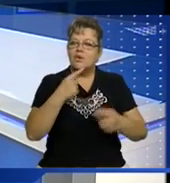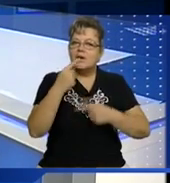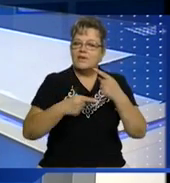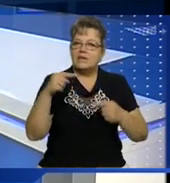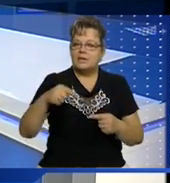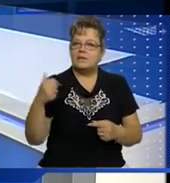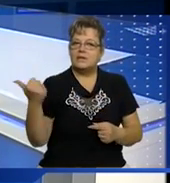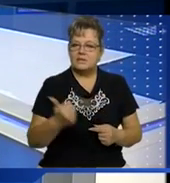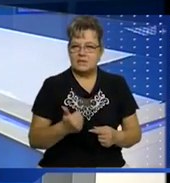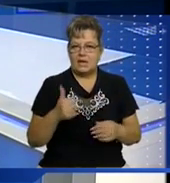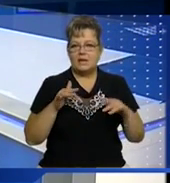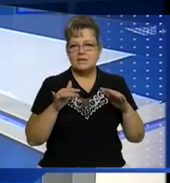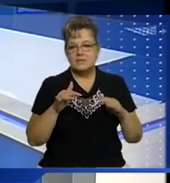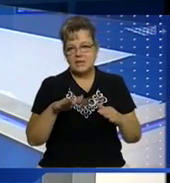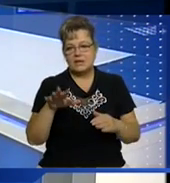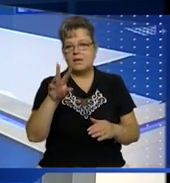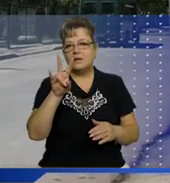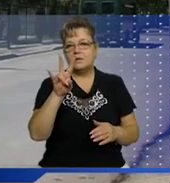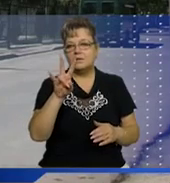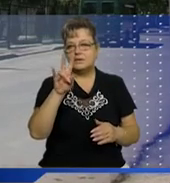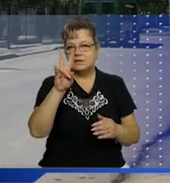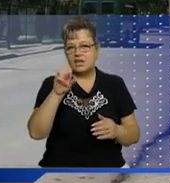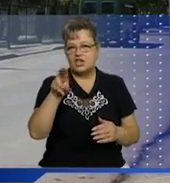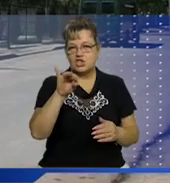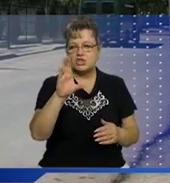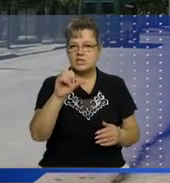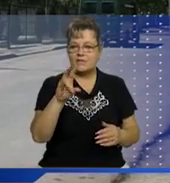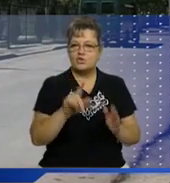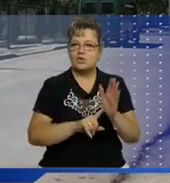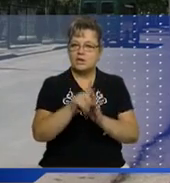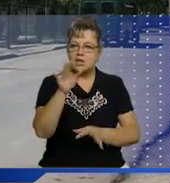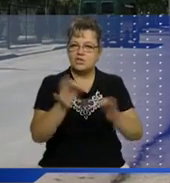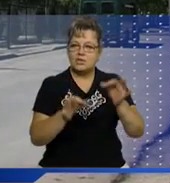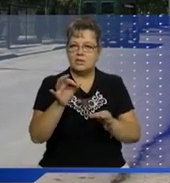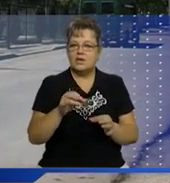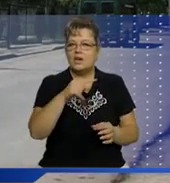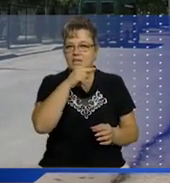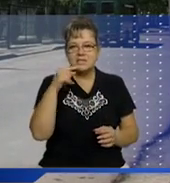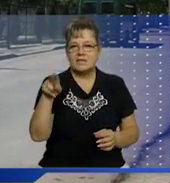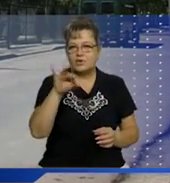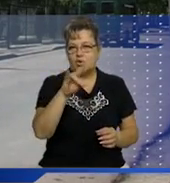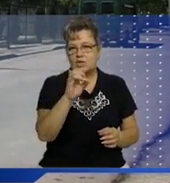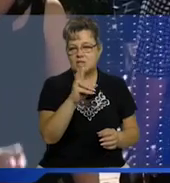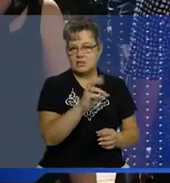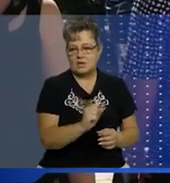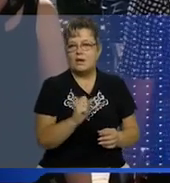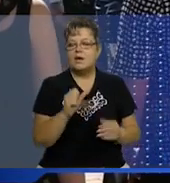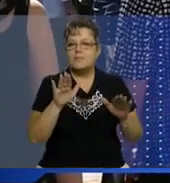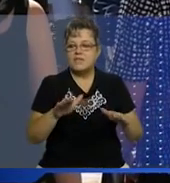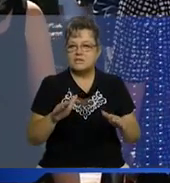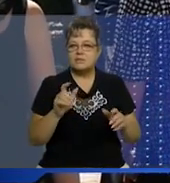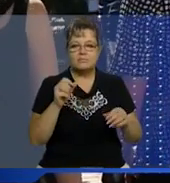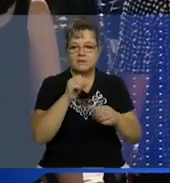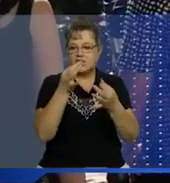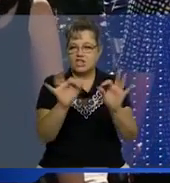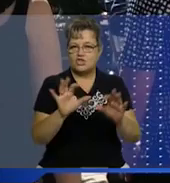Новости, о которых говорили на этой неделе. Дело Надежды Савченко начали рассматривать в городском суде Российского Донецка. В этот день местным жителям